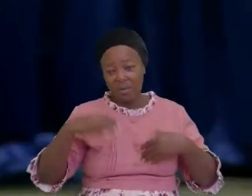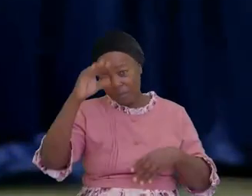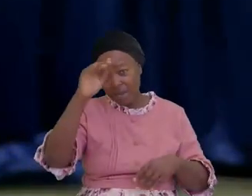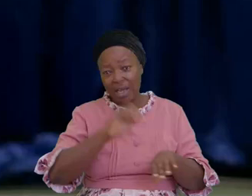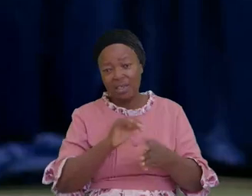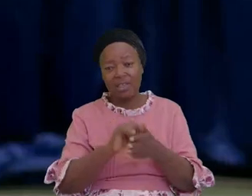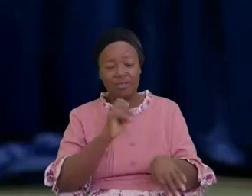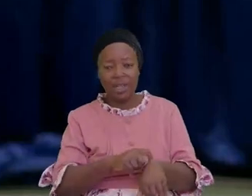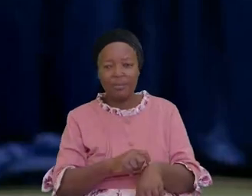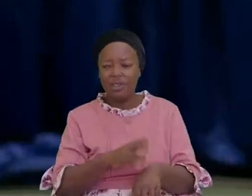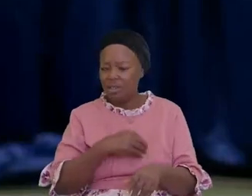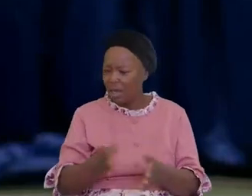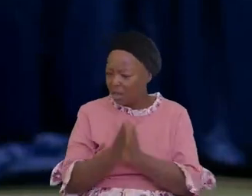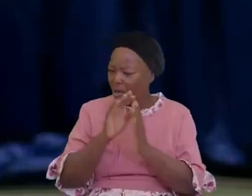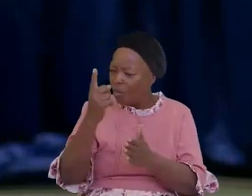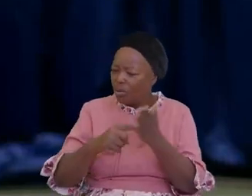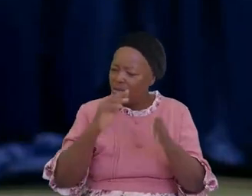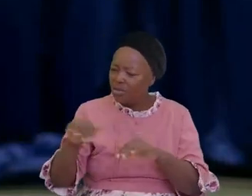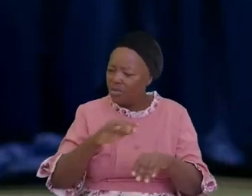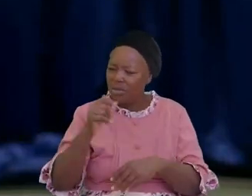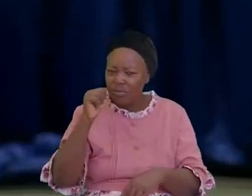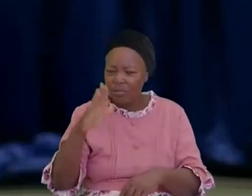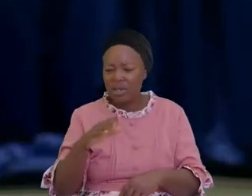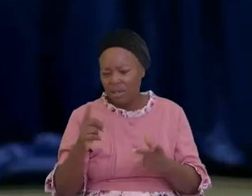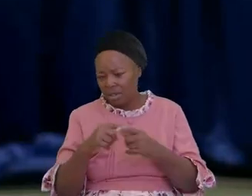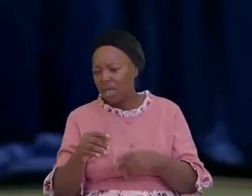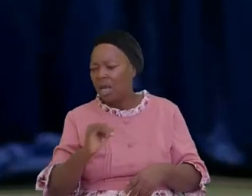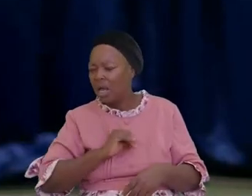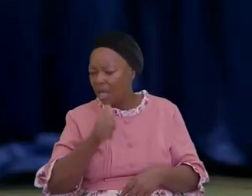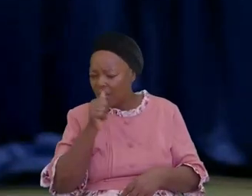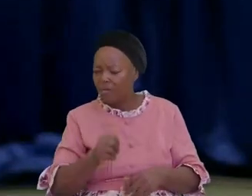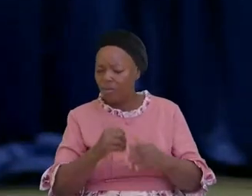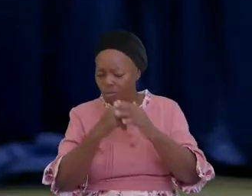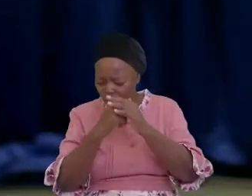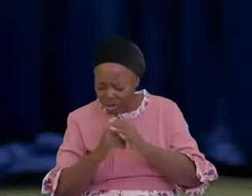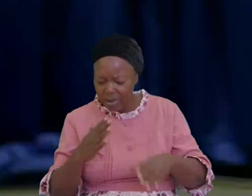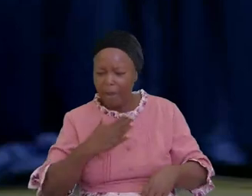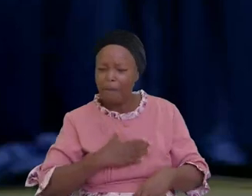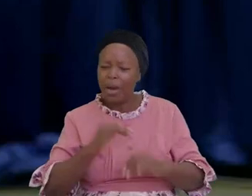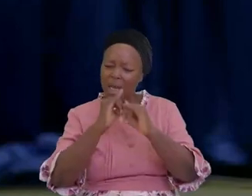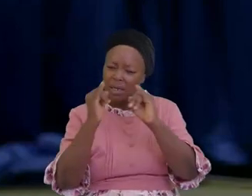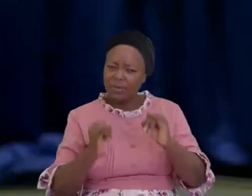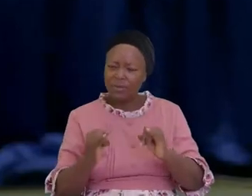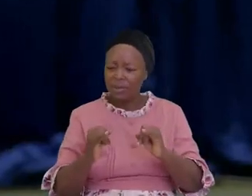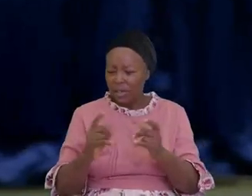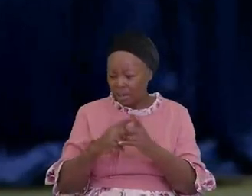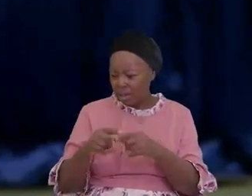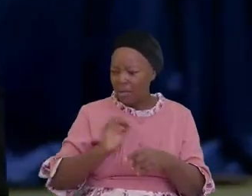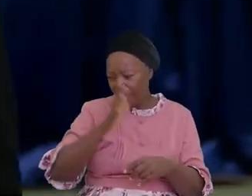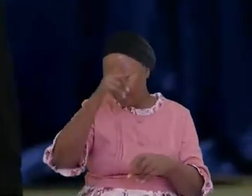J'ai dit, mais qu'est-ce que tu fais, madame? Elle dit, j'adore mon Dieu. J'ai dit ça là, c'est ton